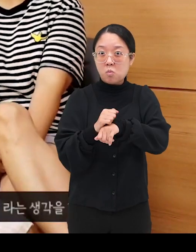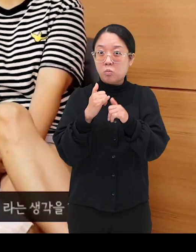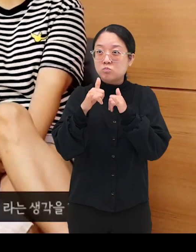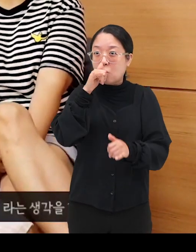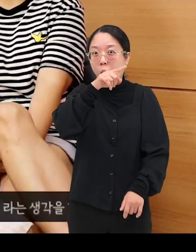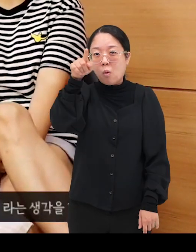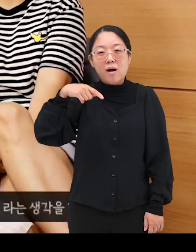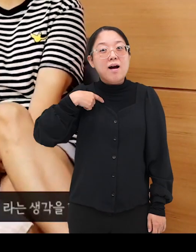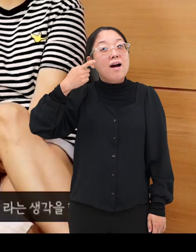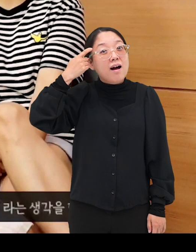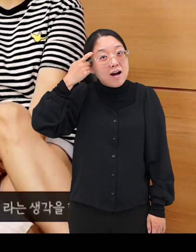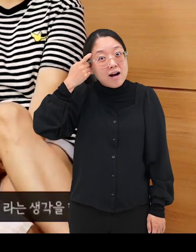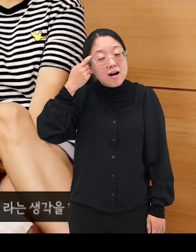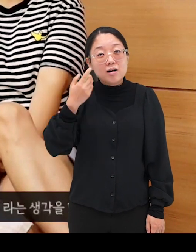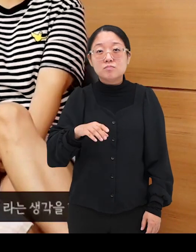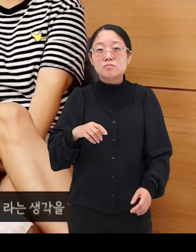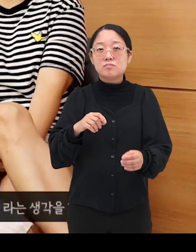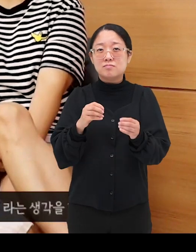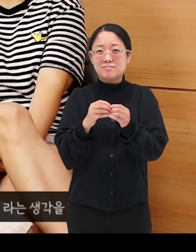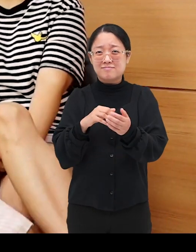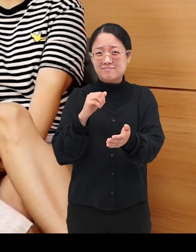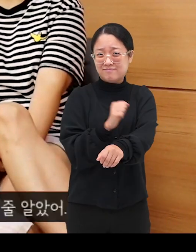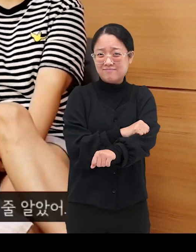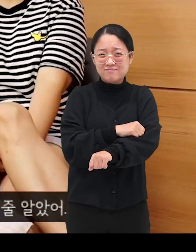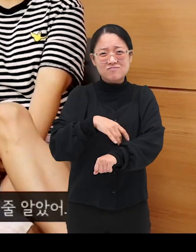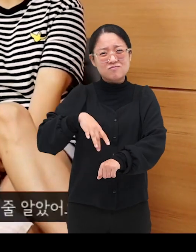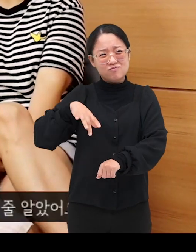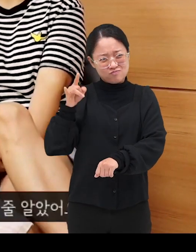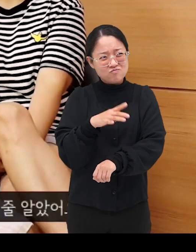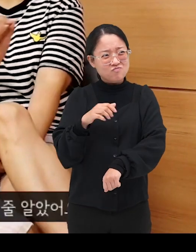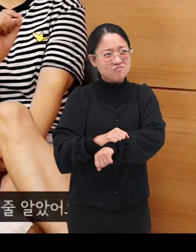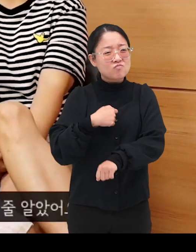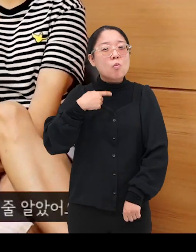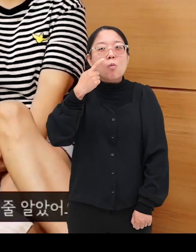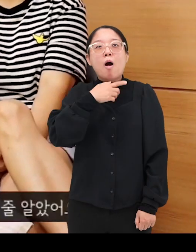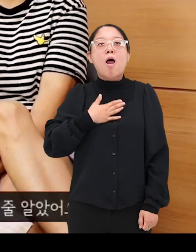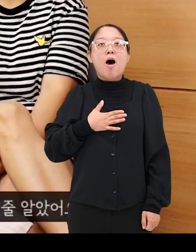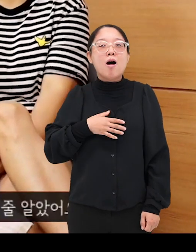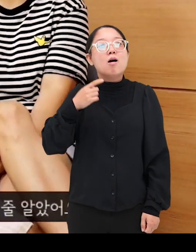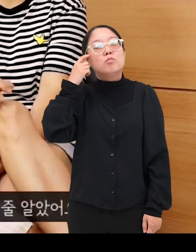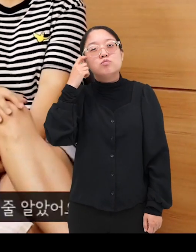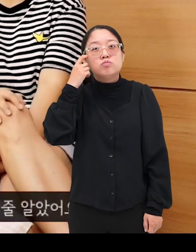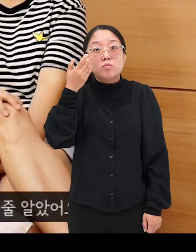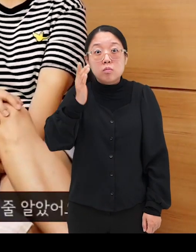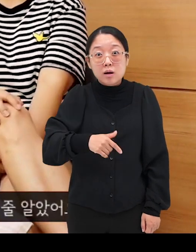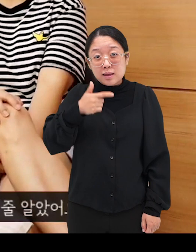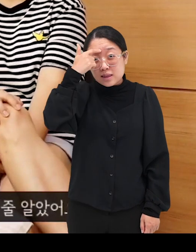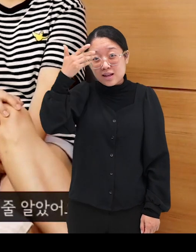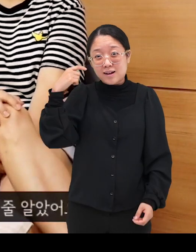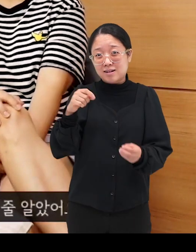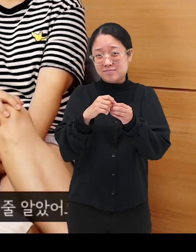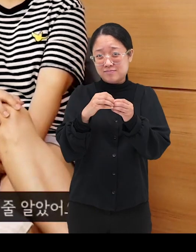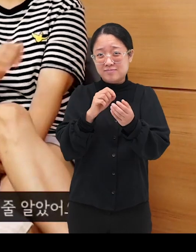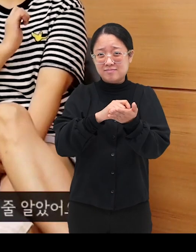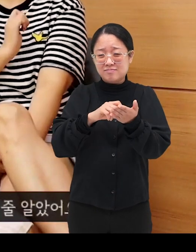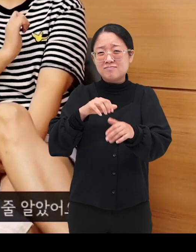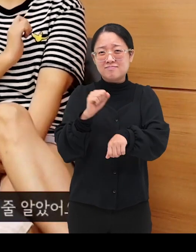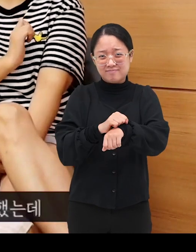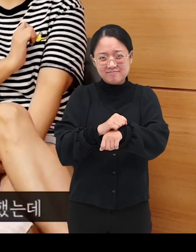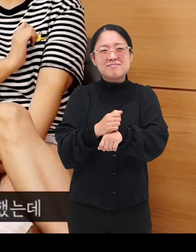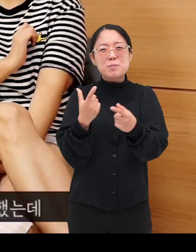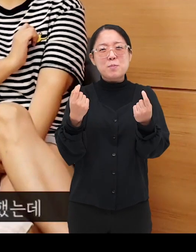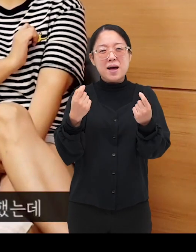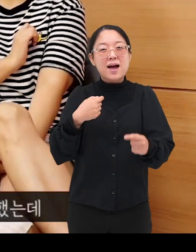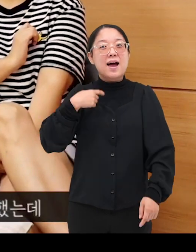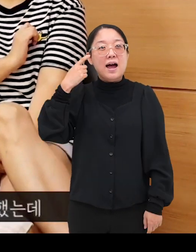따로 있구나라는 생각을 했고 글을 잘 쓰는 사람은 처음부터 그냥 잘 쓰는 사람인 줄 알았어요. 그래서 나는 내가 글을 옛날엔 잘